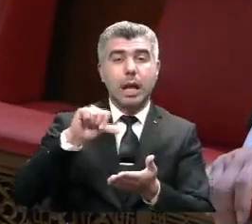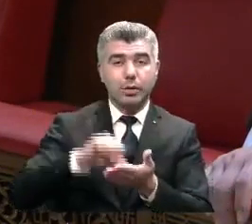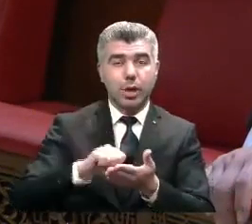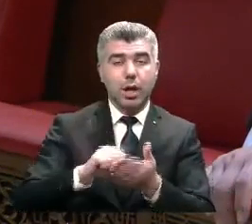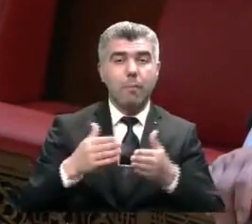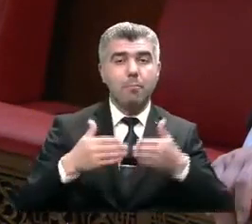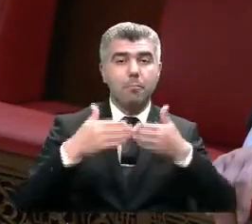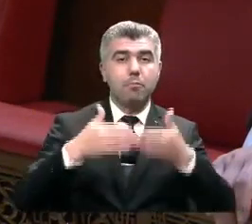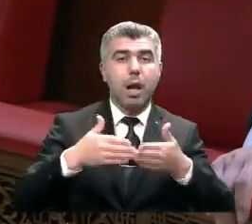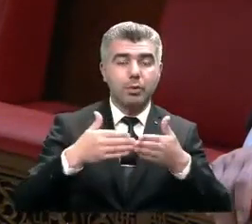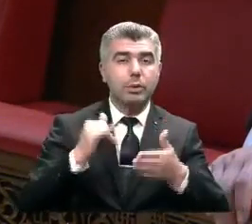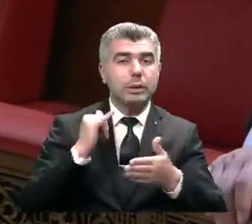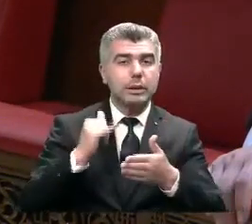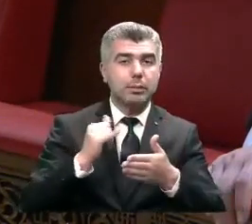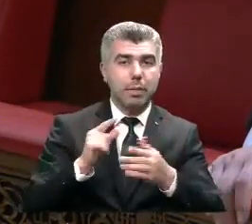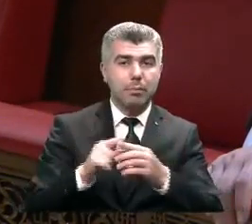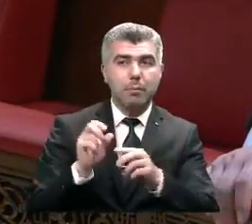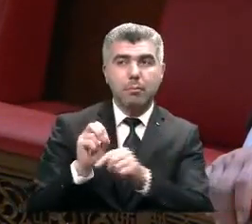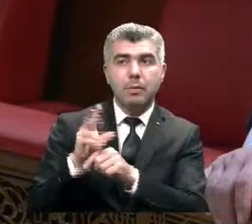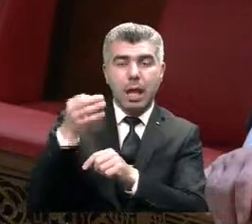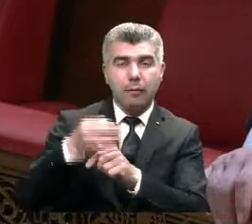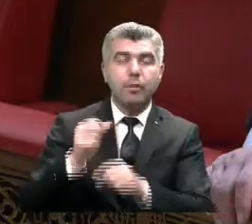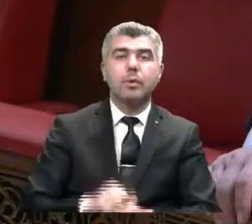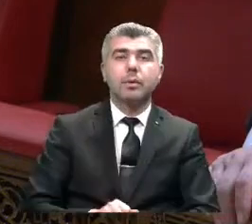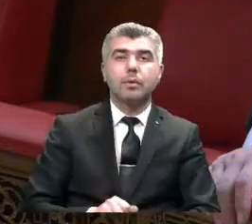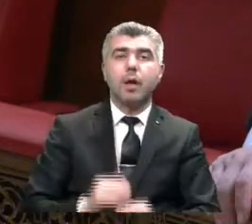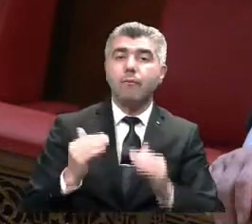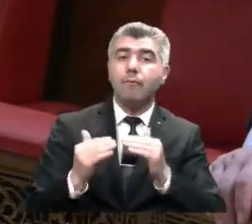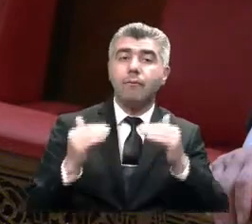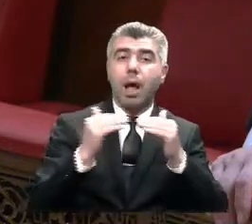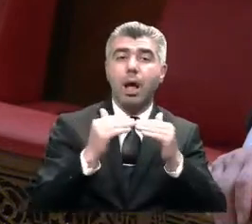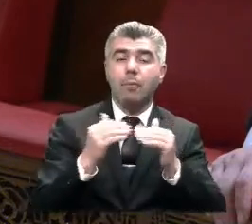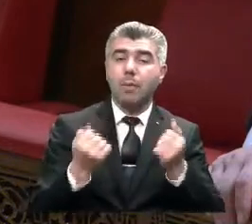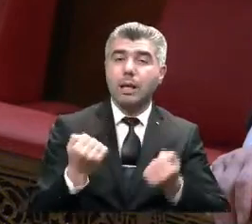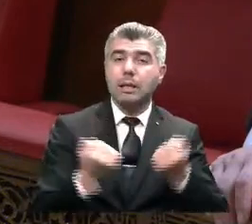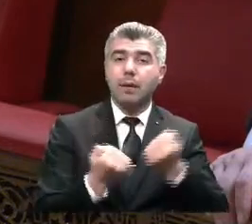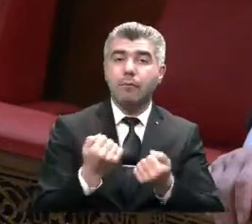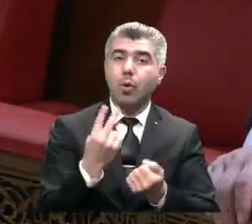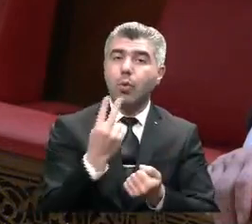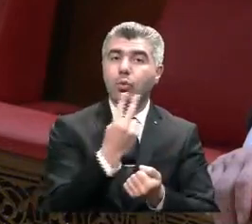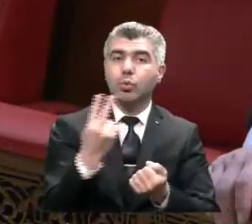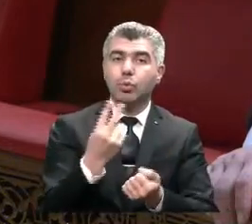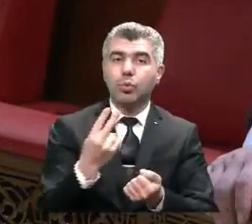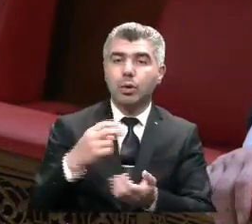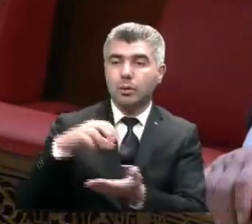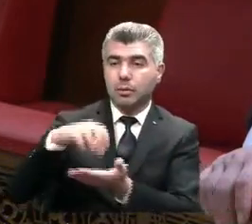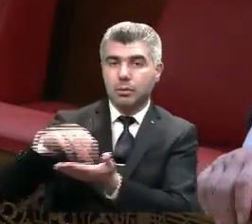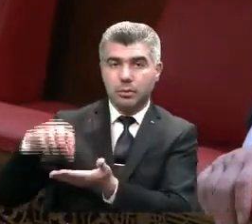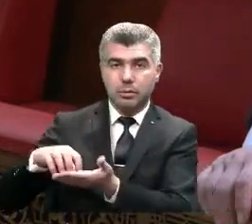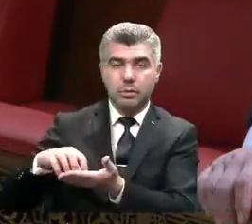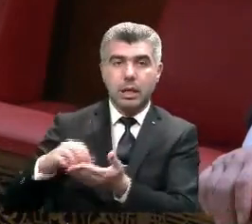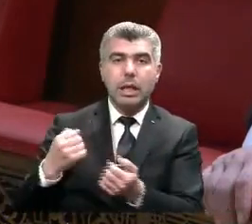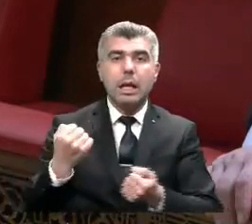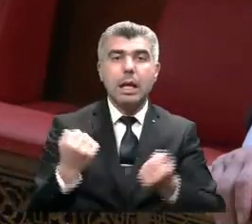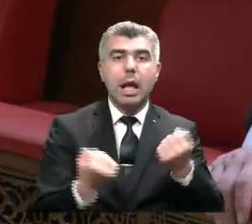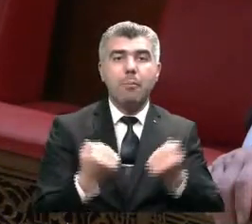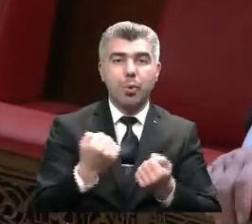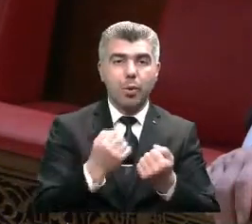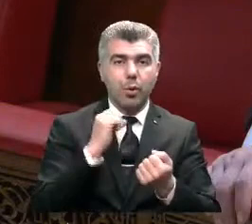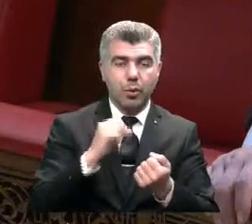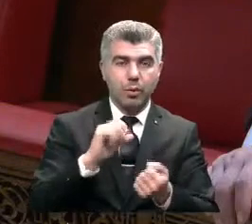تستعمل بزاف من طرف النقل الدولي، تم باتفاق مع المهنيين على تحديد موقعين، جوج ديال المواقع لوقوف الشاحنات